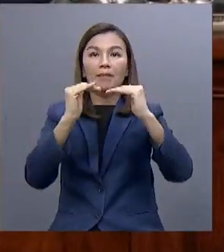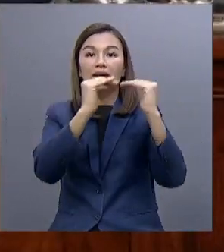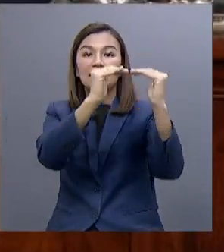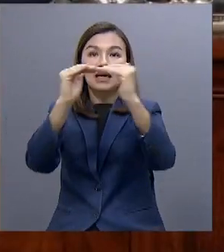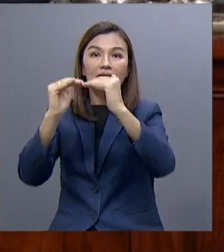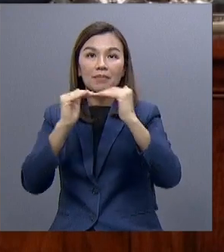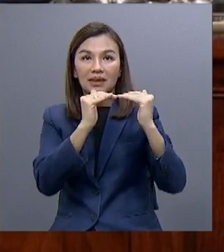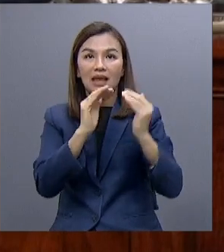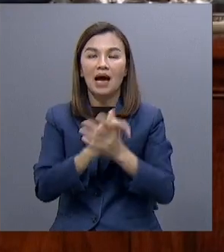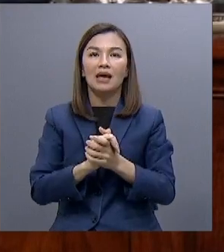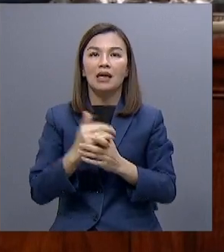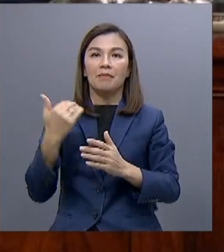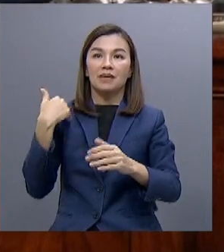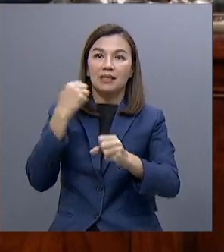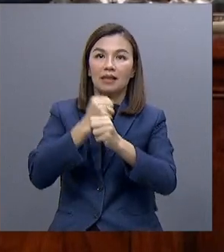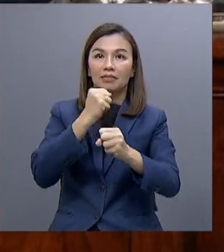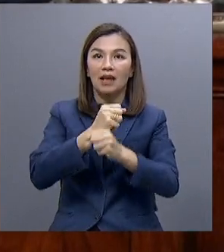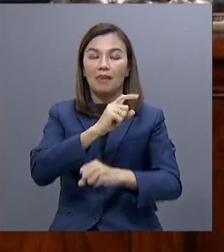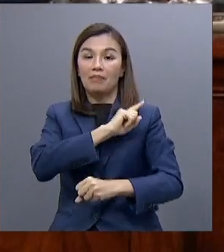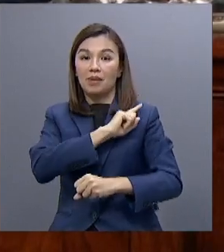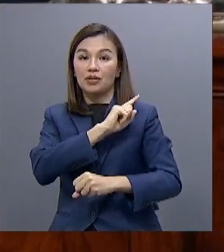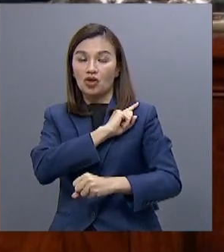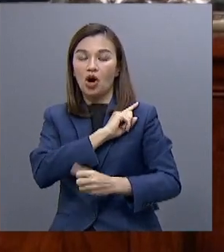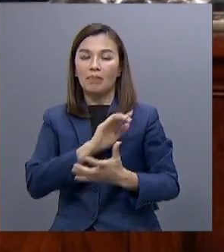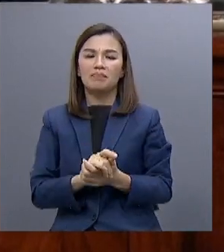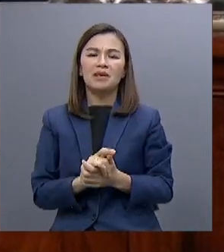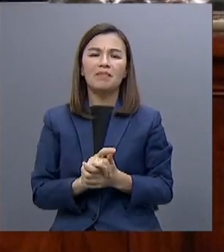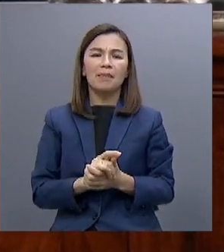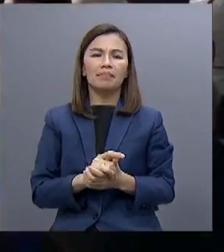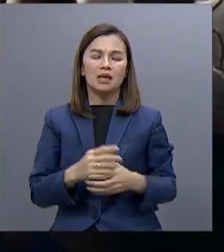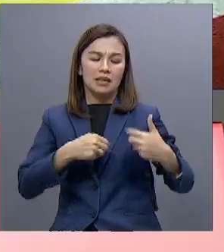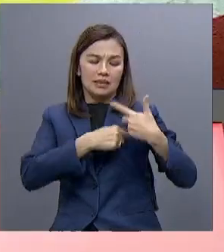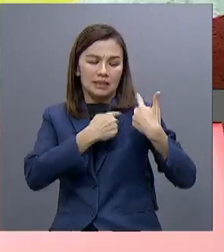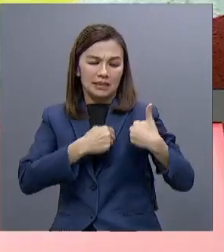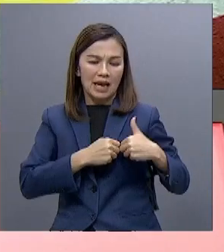จริยธรรมในการปฏิบัติหน้าที่ผู้นำประเทศมากกว่าทรัมป์